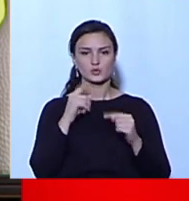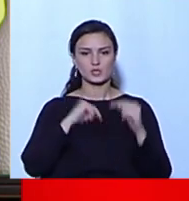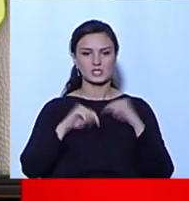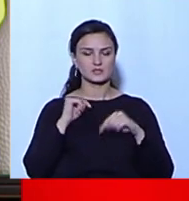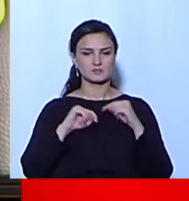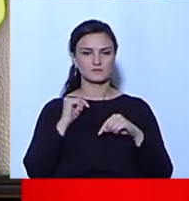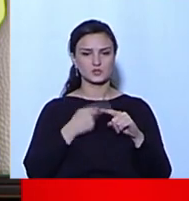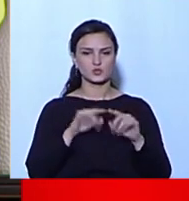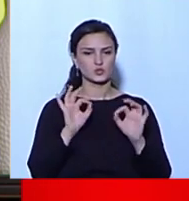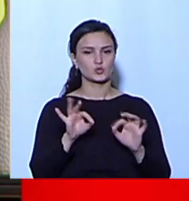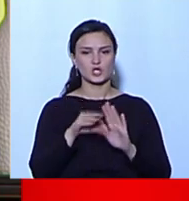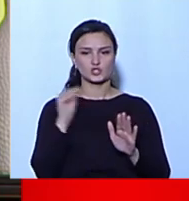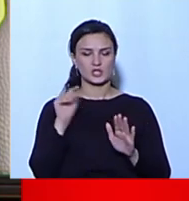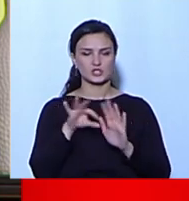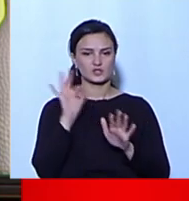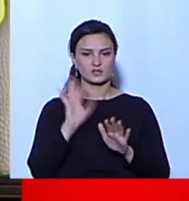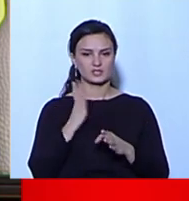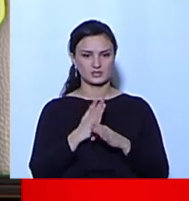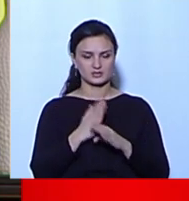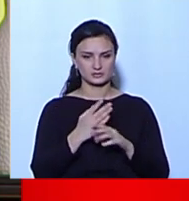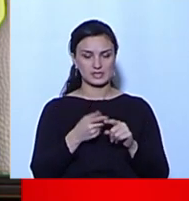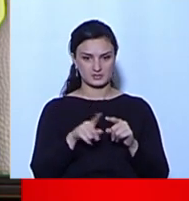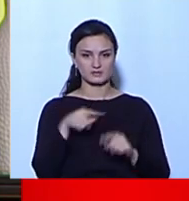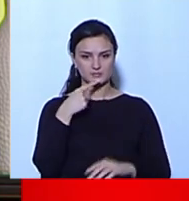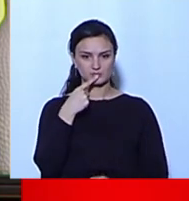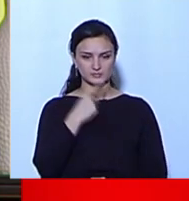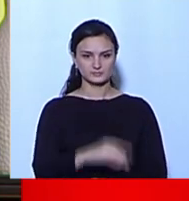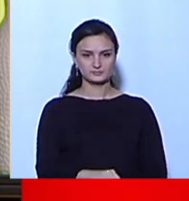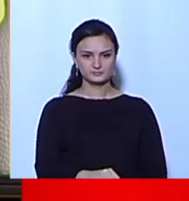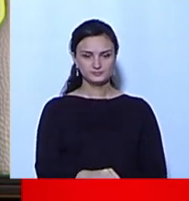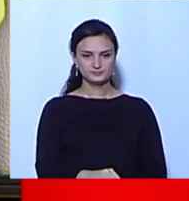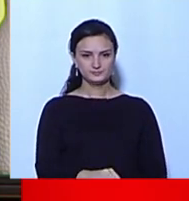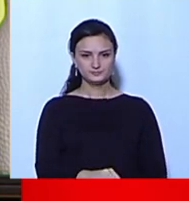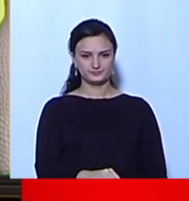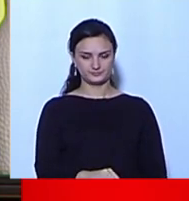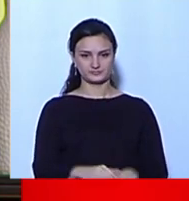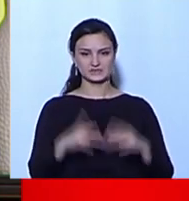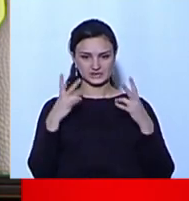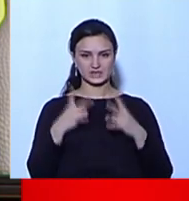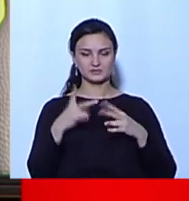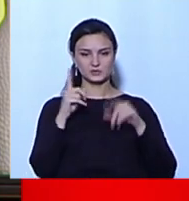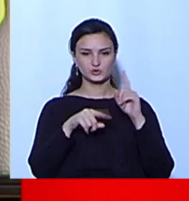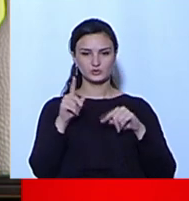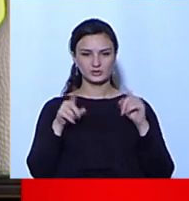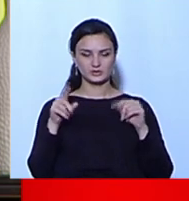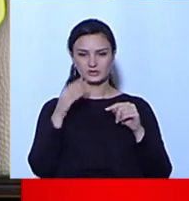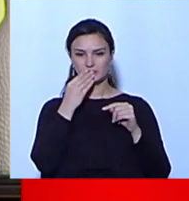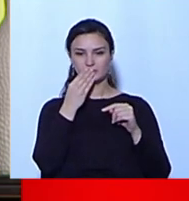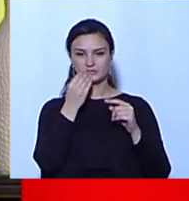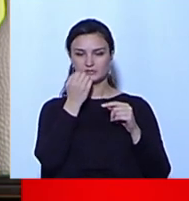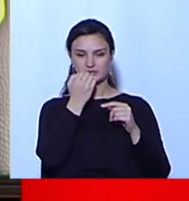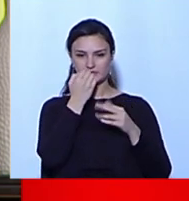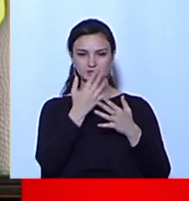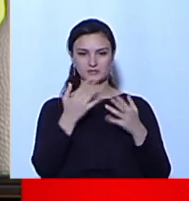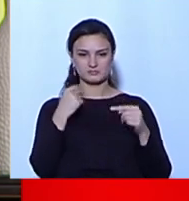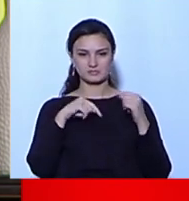ორგანიზმისათვის არც თუ ისე სწორი არჩევანი, აი ამ მდგომარეობებს გულისხმობთ, ზარალდებიან, ზოგიერთი საკვები ნივთიერებების ნაკლებობა